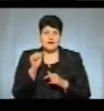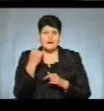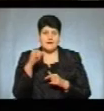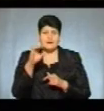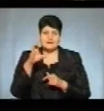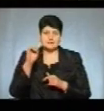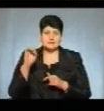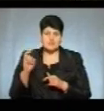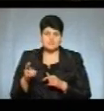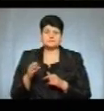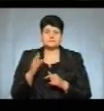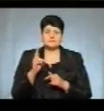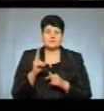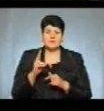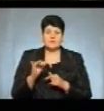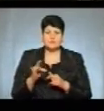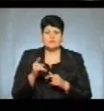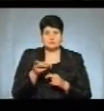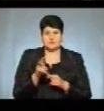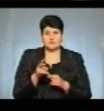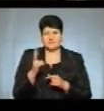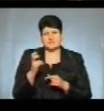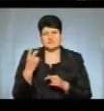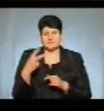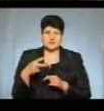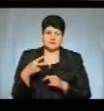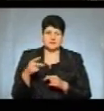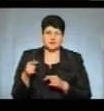цей курс ходитимуть близько 220 тернополян.